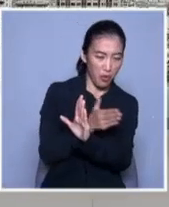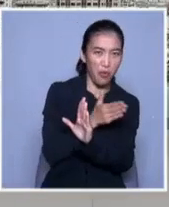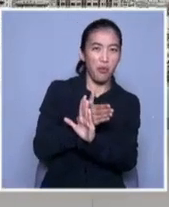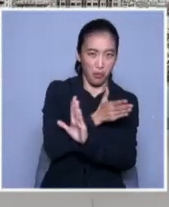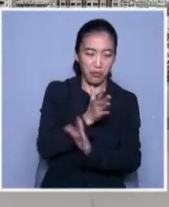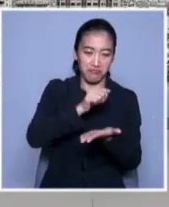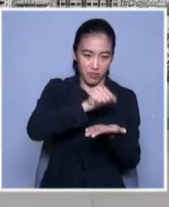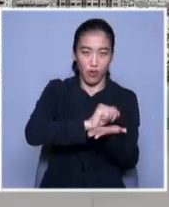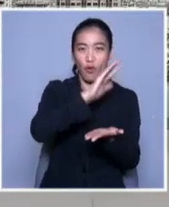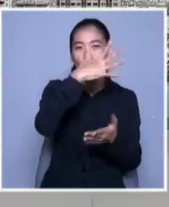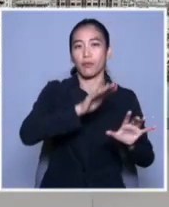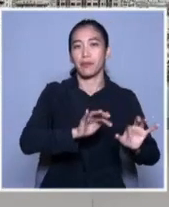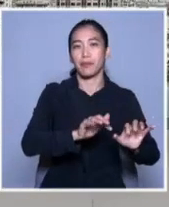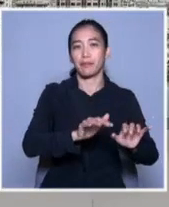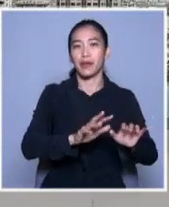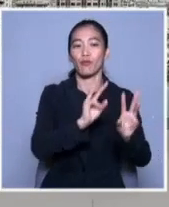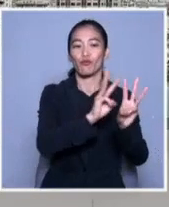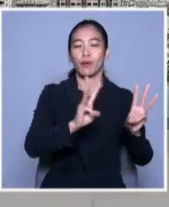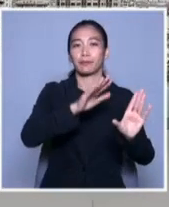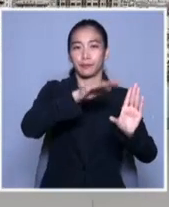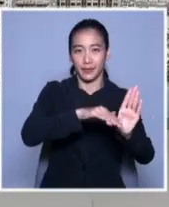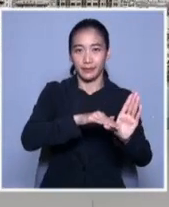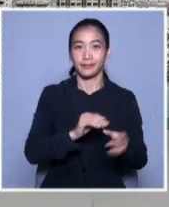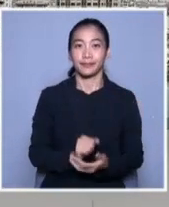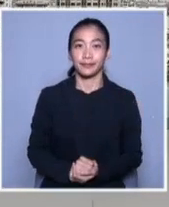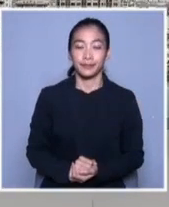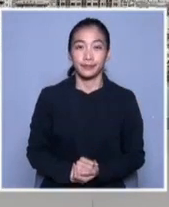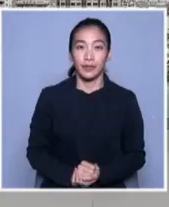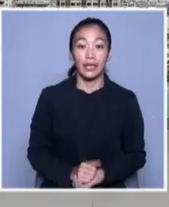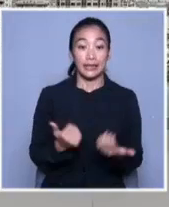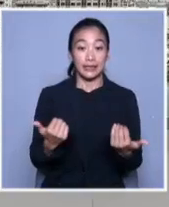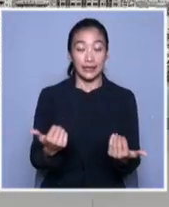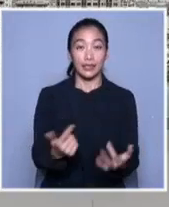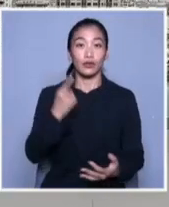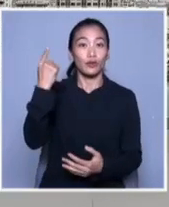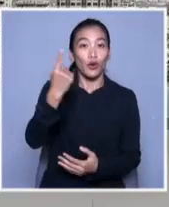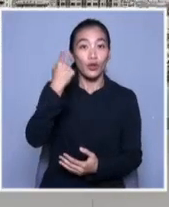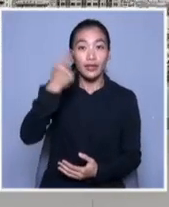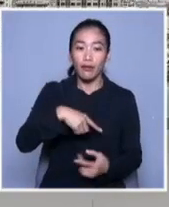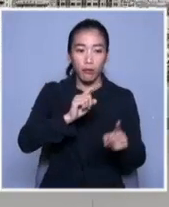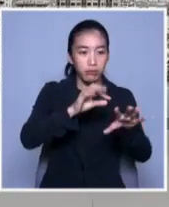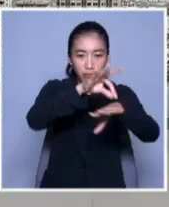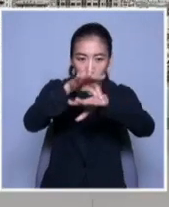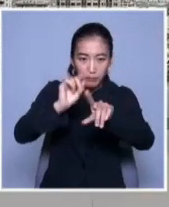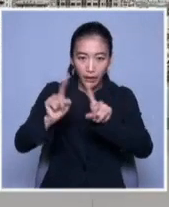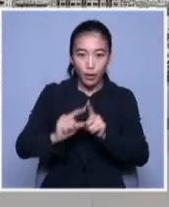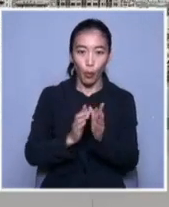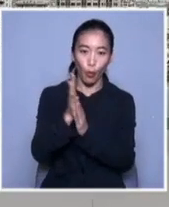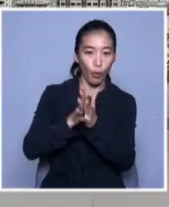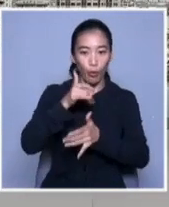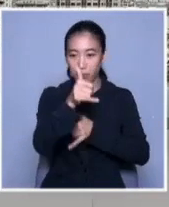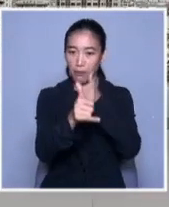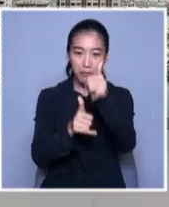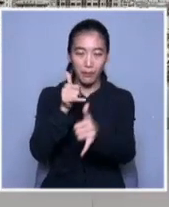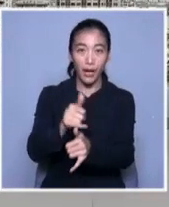ส่วนตอนนี้นะคะก็ต้องถือว่าบรรยากาศการท่องเที่ยวในหลายพื้นที่เลยกลับมาคึกคักมากขึ้นนะคะเดี๋ยวเราพาคุณผู้ชมไปดูค่ะทั้งในพื้นที่ภา